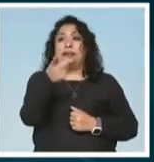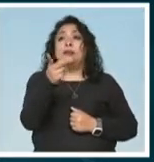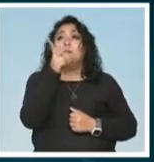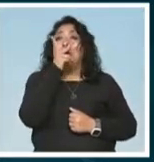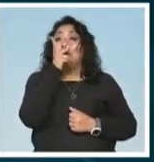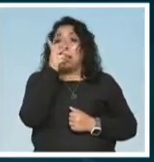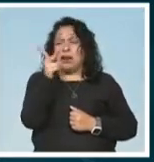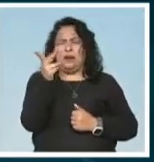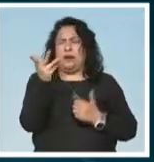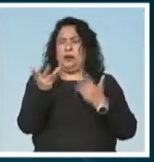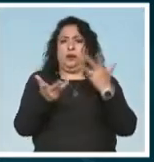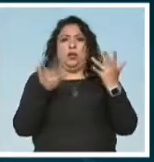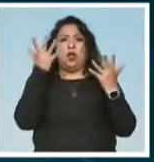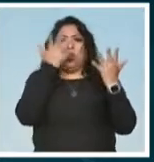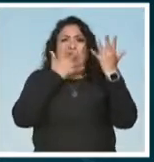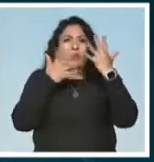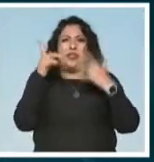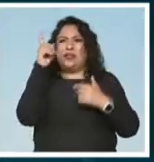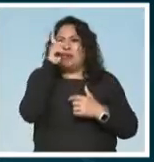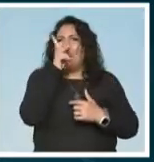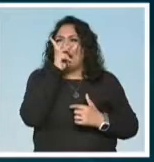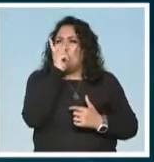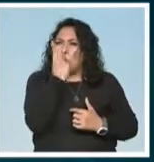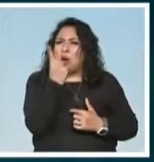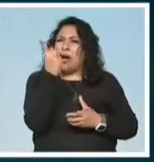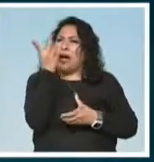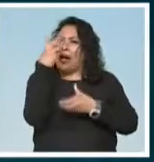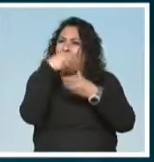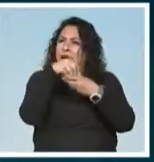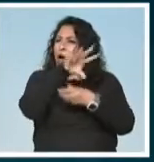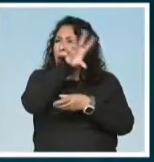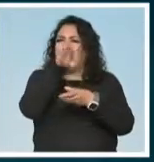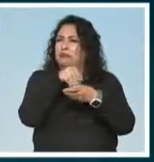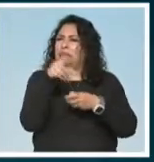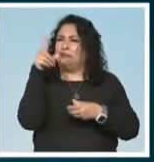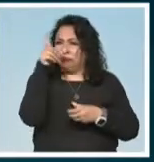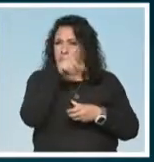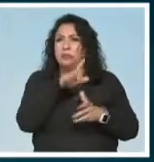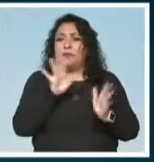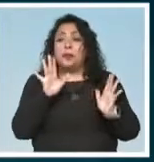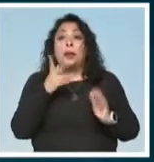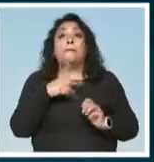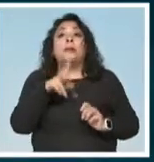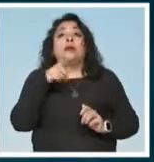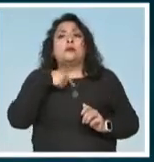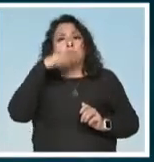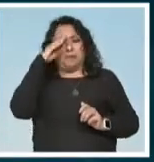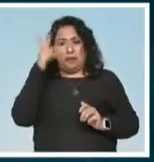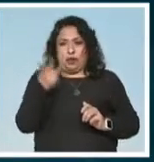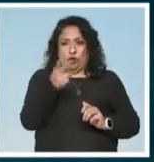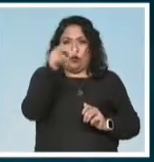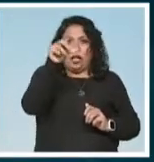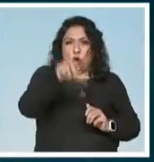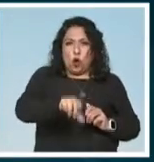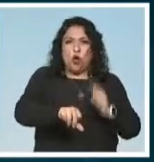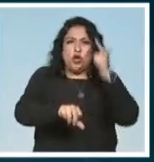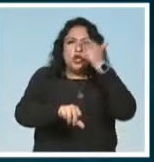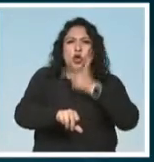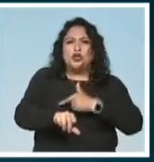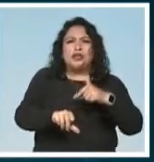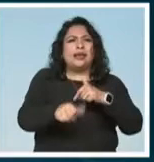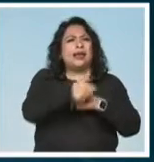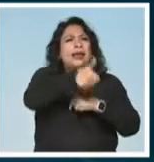schwierig, diesem Begriff oder diesen Begriffen nahe zu kommen, weil das so sensibel ist, das